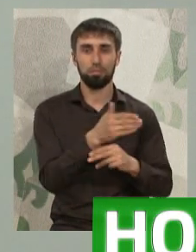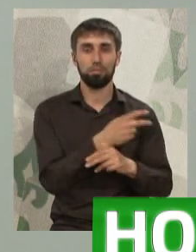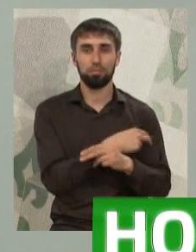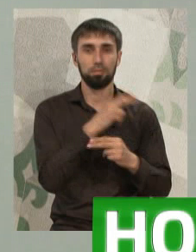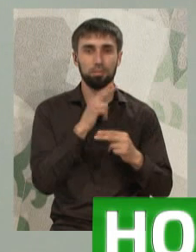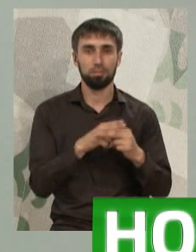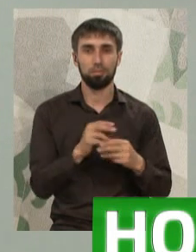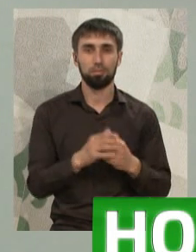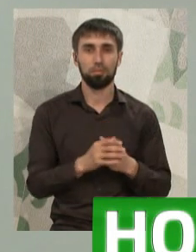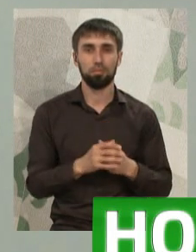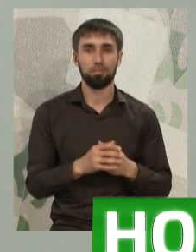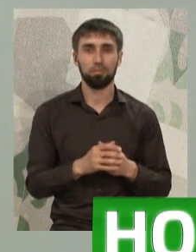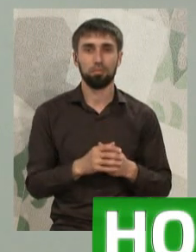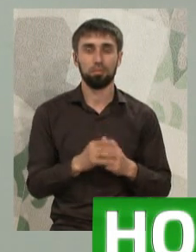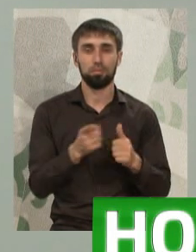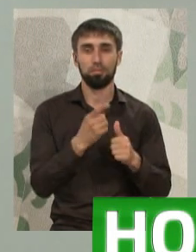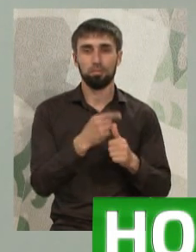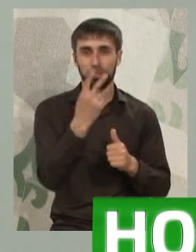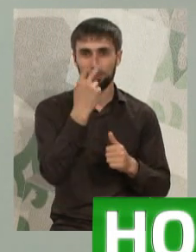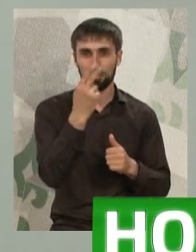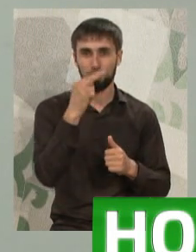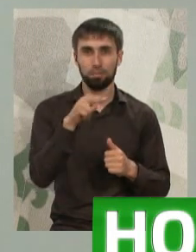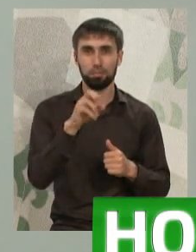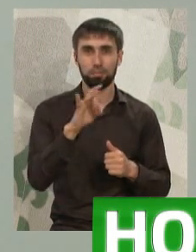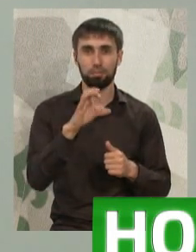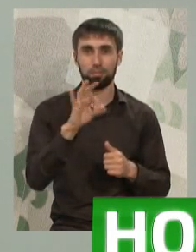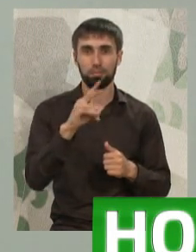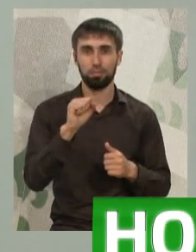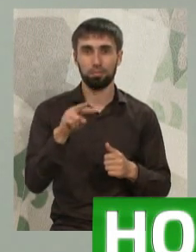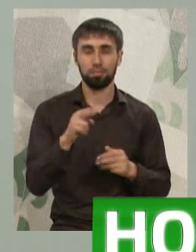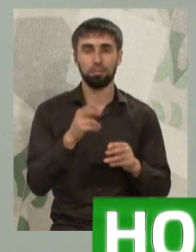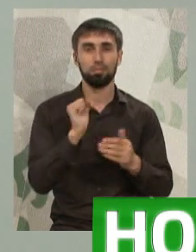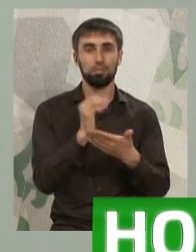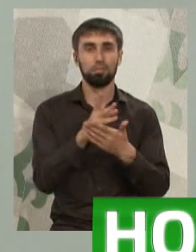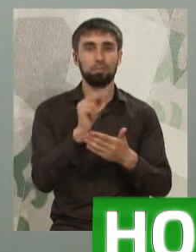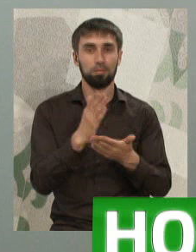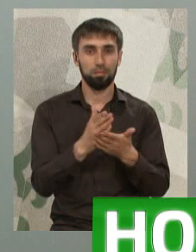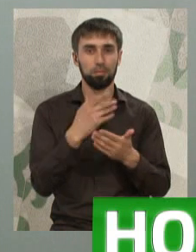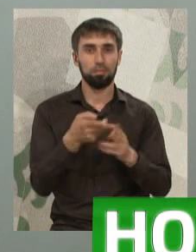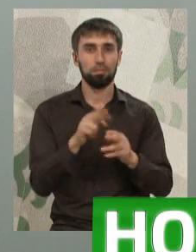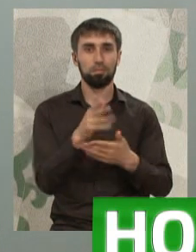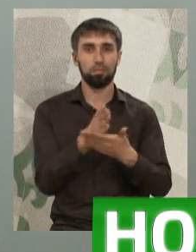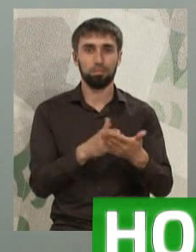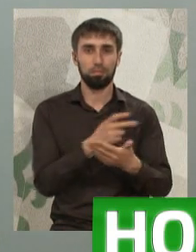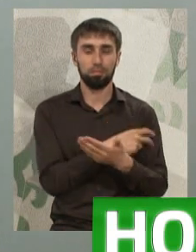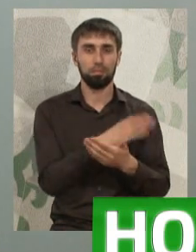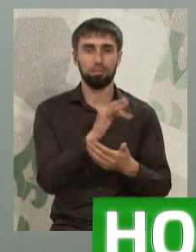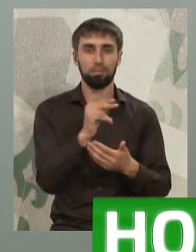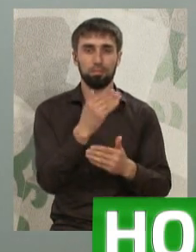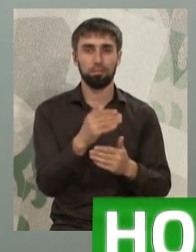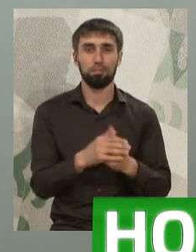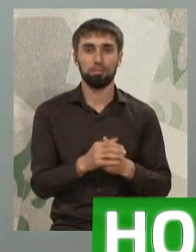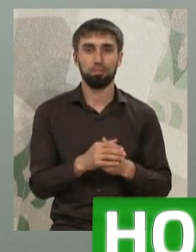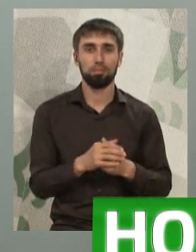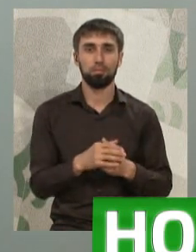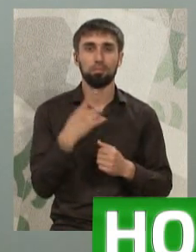младший персонал. Так что можно сказать, как прямо есть половинка врача. Если одни давно в медицине, то другие